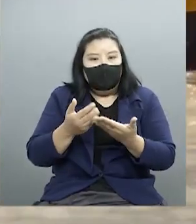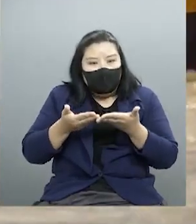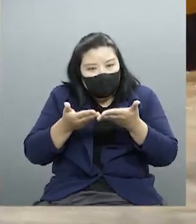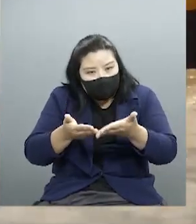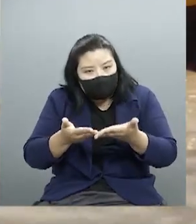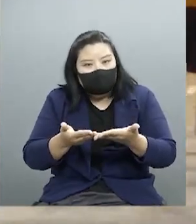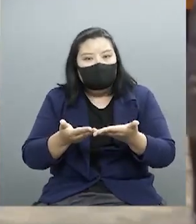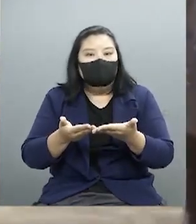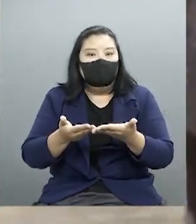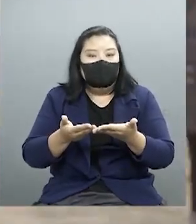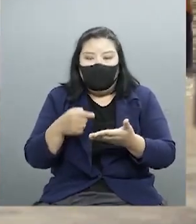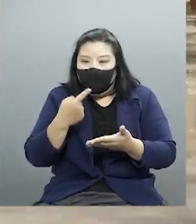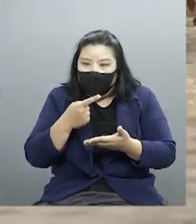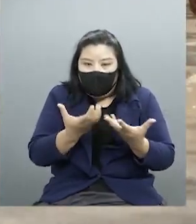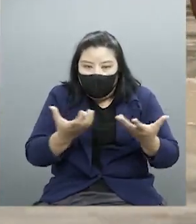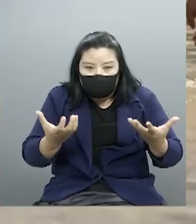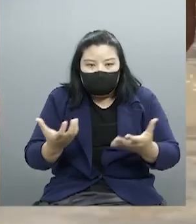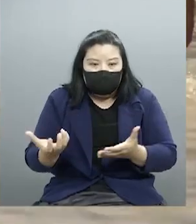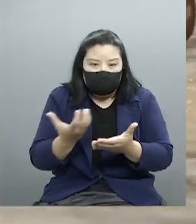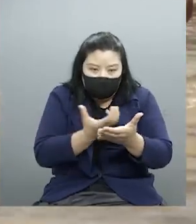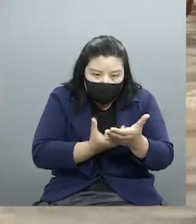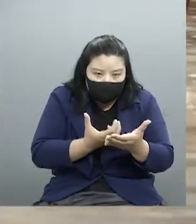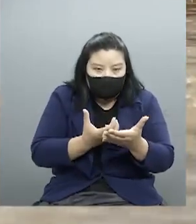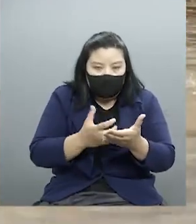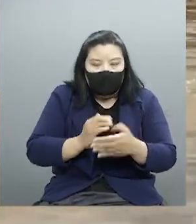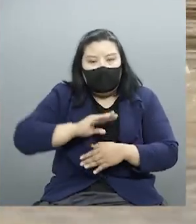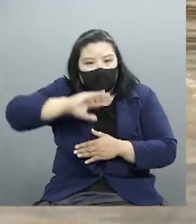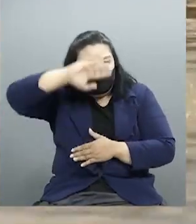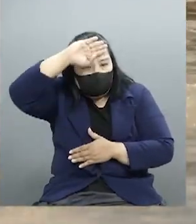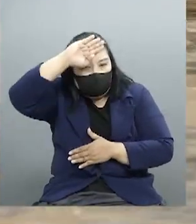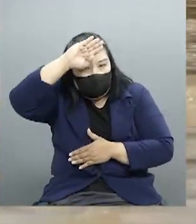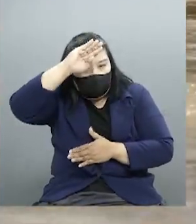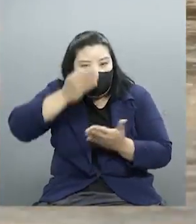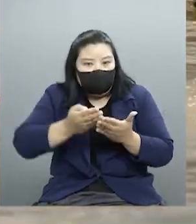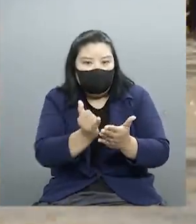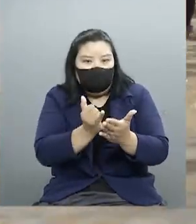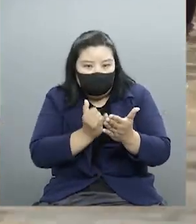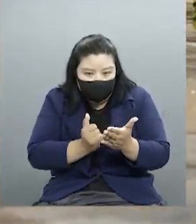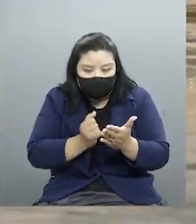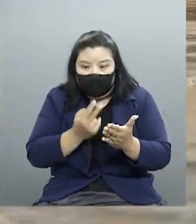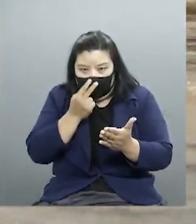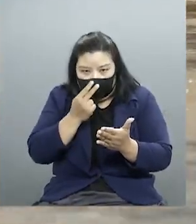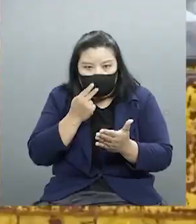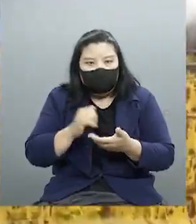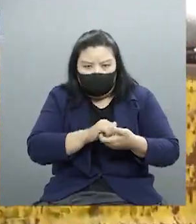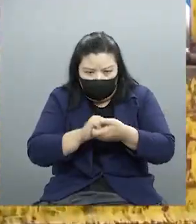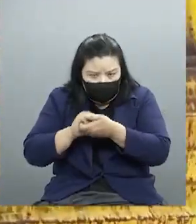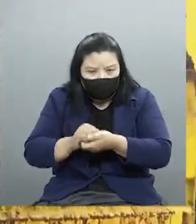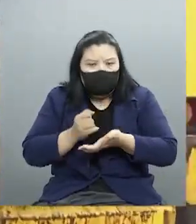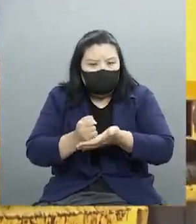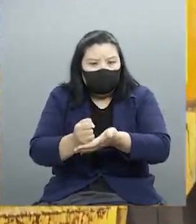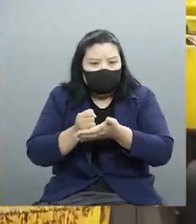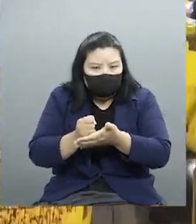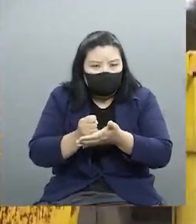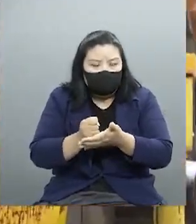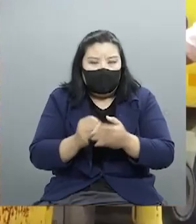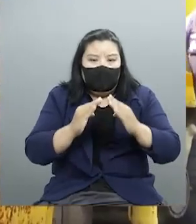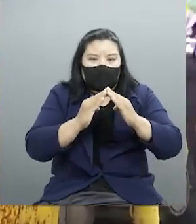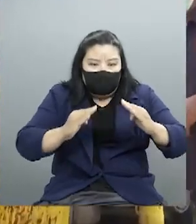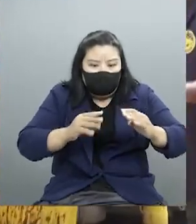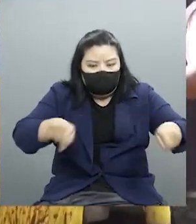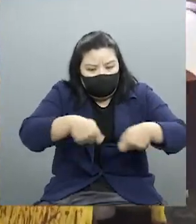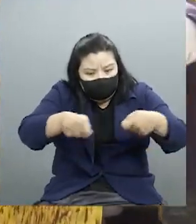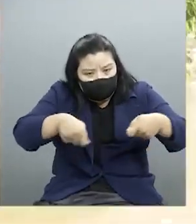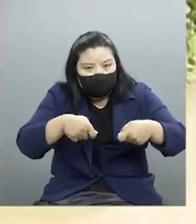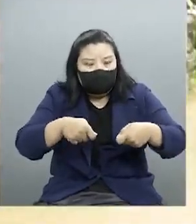ในส่วนของเรือที่จะเข้าไปช่วยเหลือไปขนย้ายผู้ป่วยออกมาอะไรอย่างเงี้ยค่ะหรือว่าแม้แต่มูลที่ต่างๆนี้ก็เริ่มมาตั้งแบบโรงครั